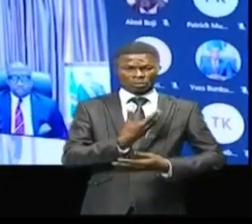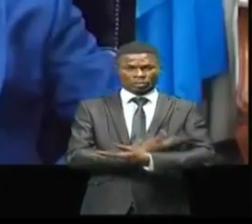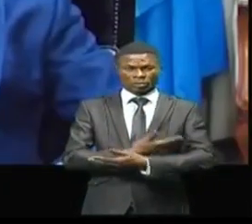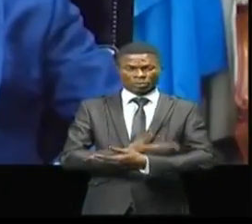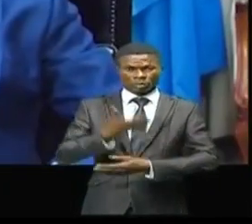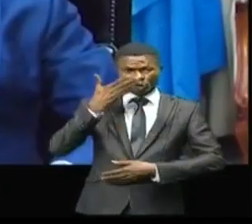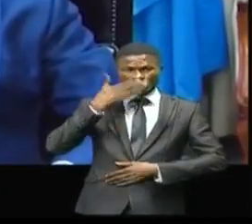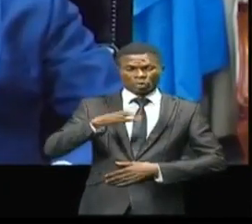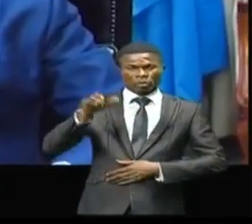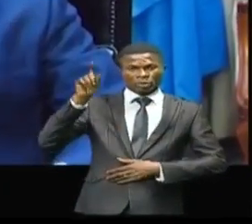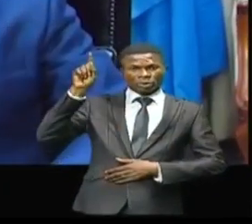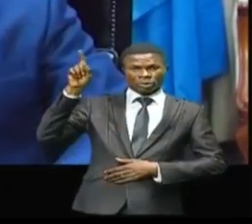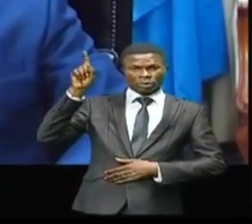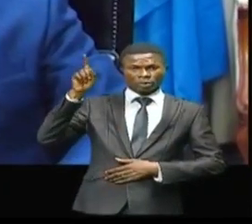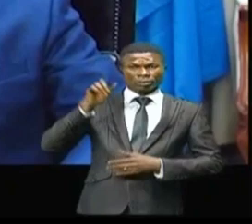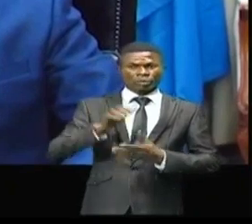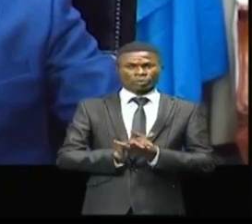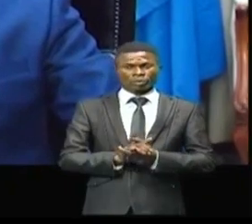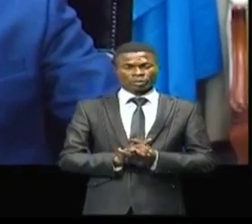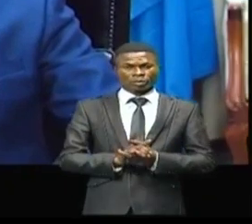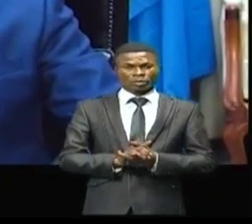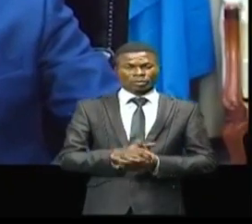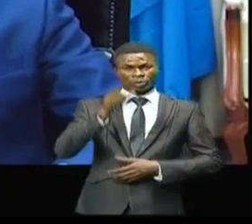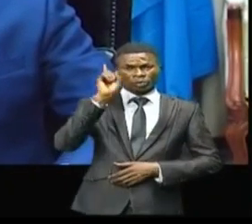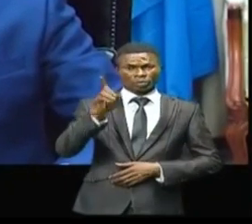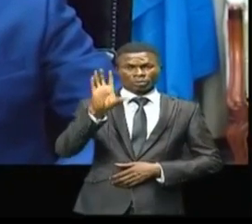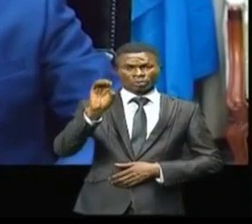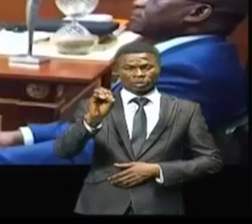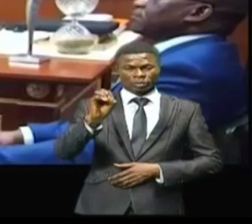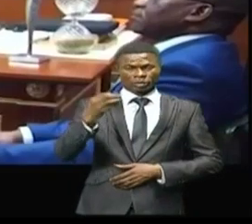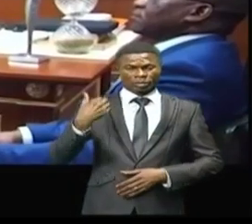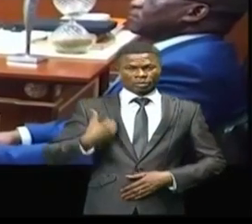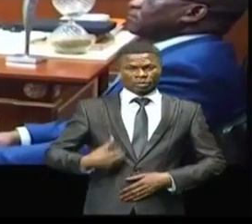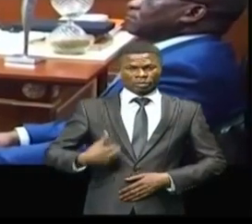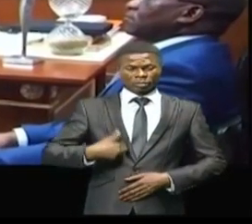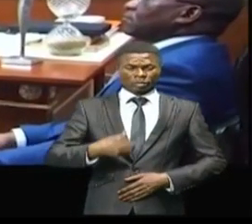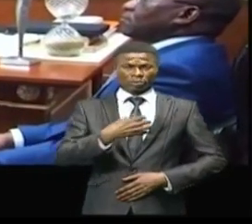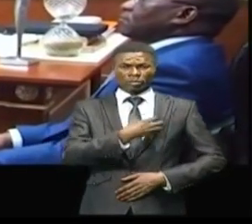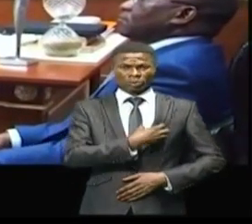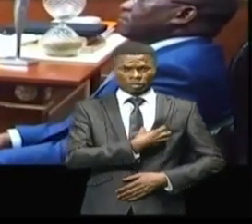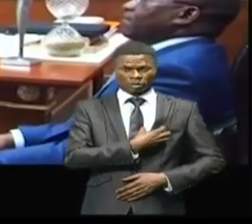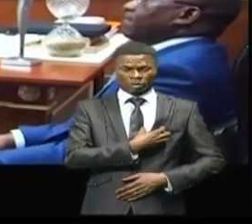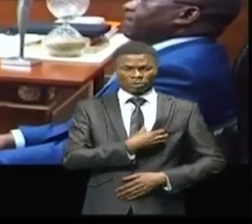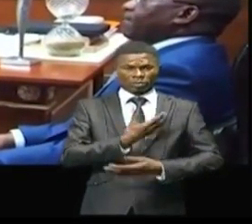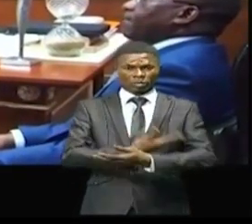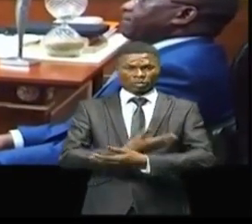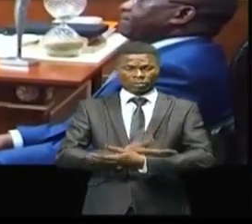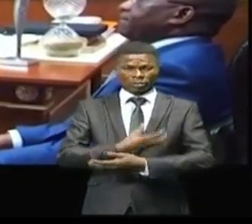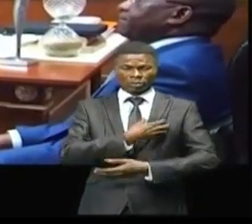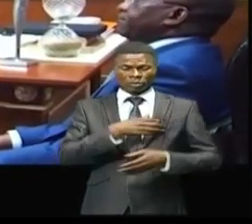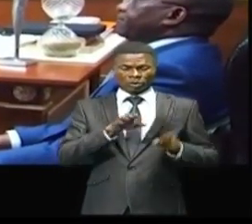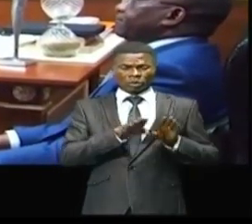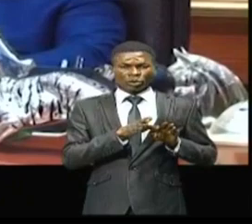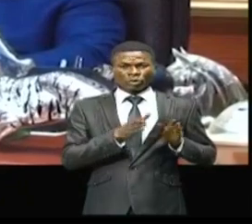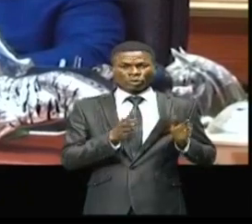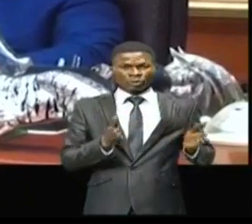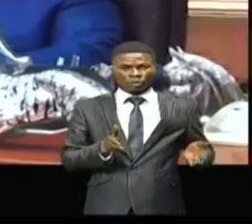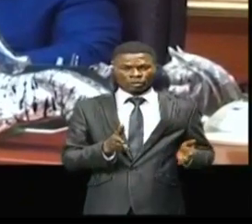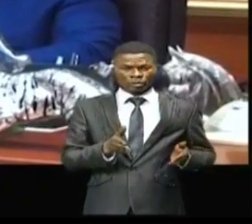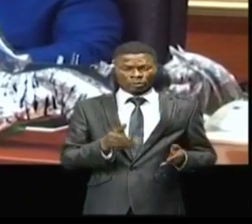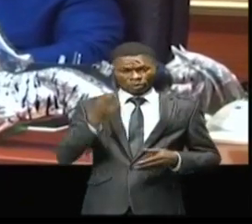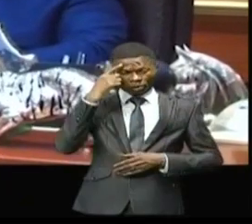de la clinique 250 opérations de chirurgie cardiaques pédiatriques à coeur ouvert pour